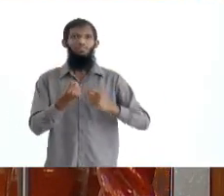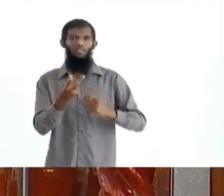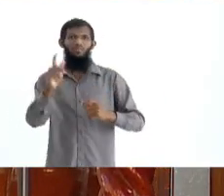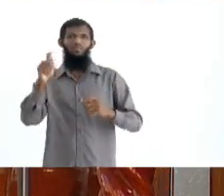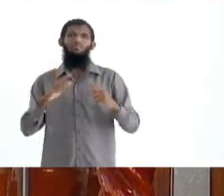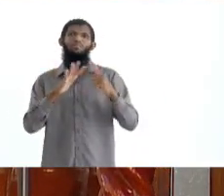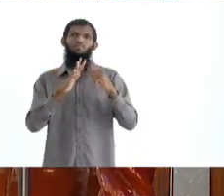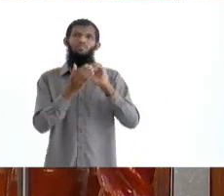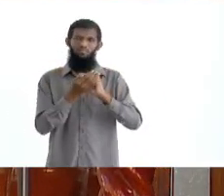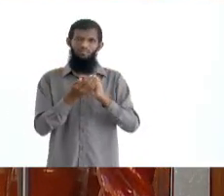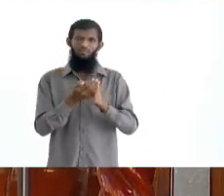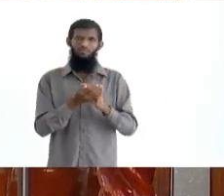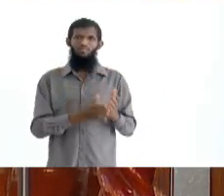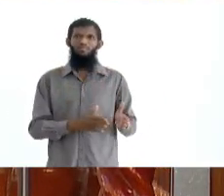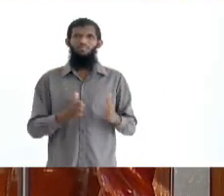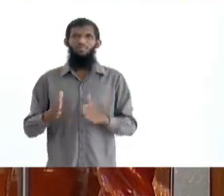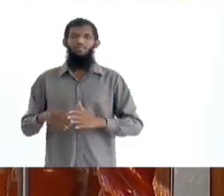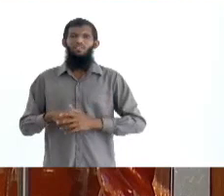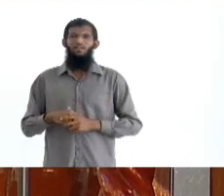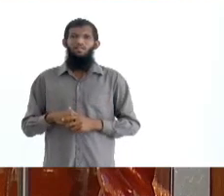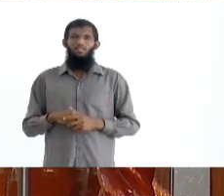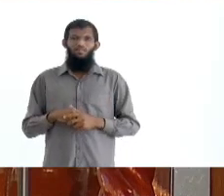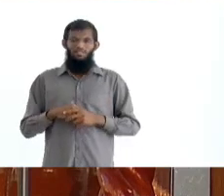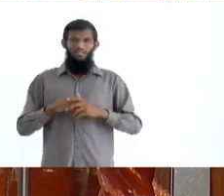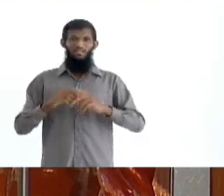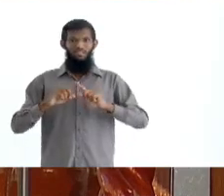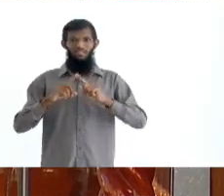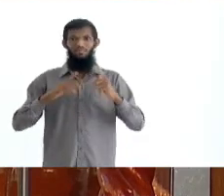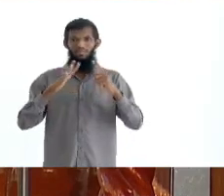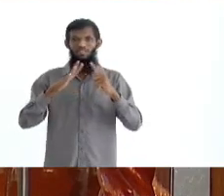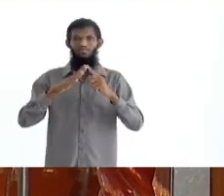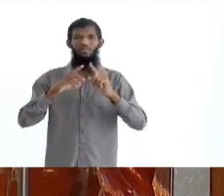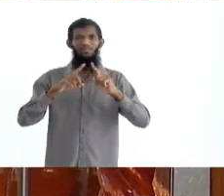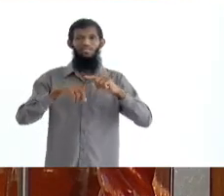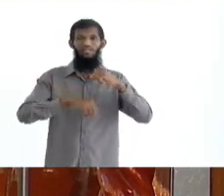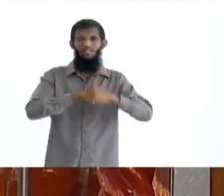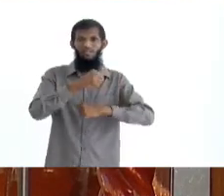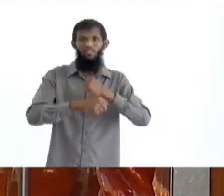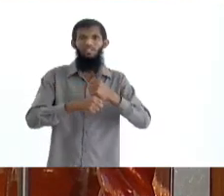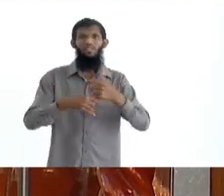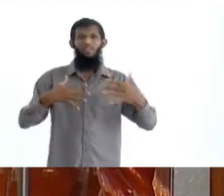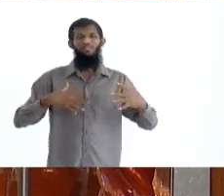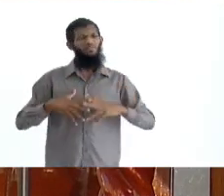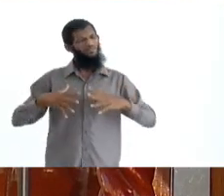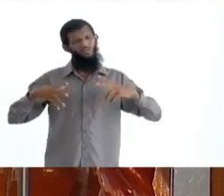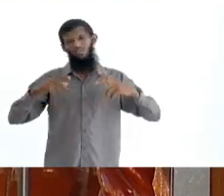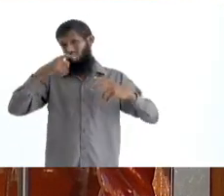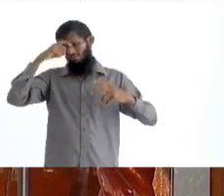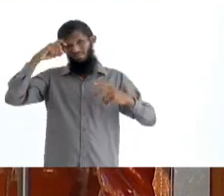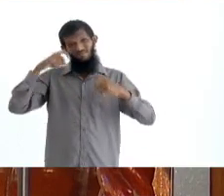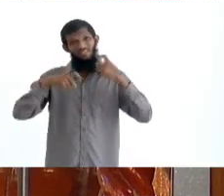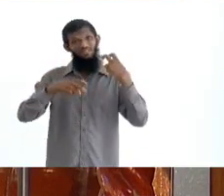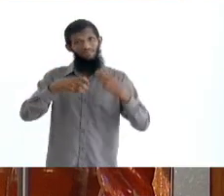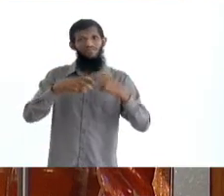İslami daulen ufedigen ay mifada zuan zuanun kurevi bura adi mativeri